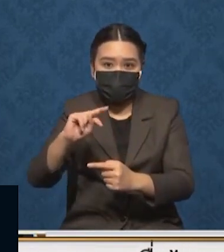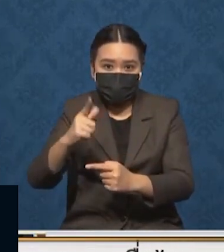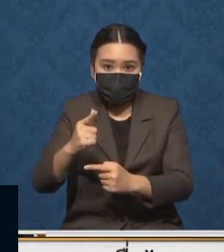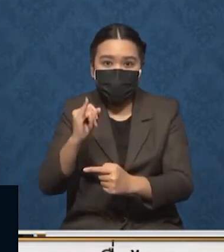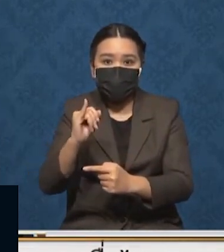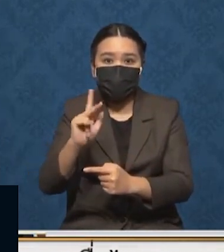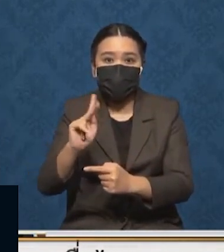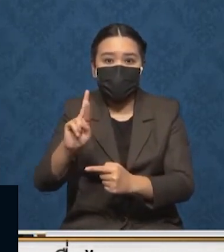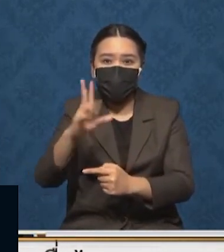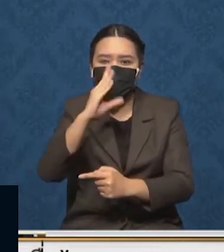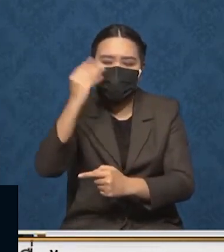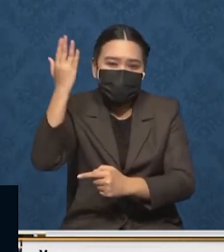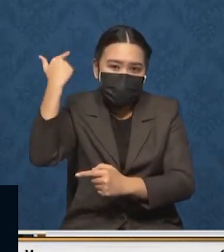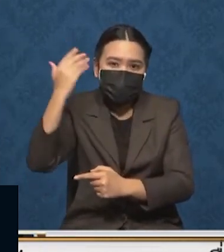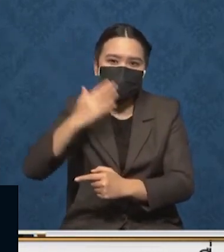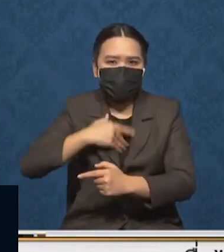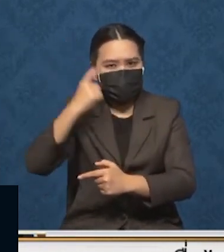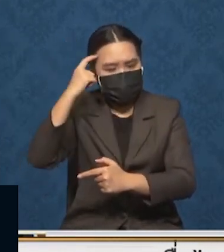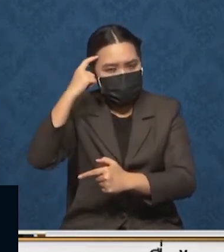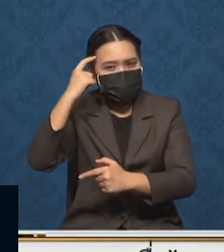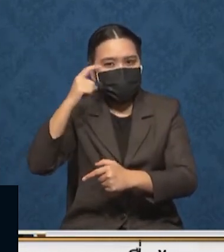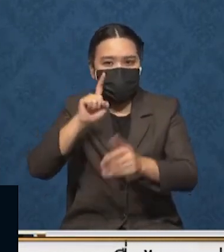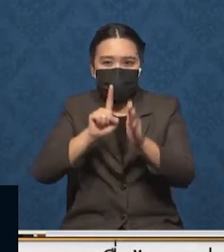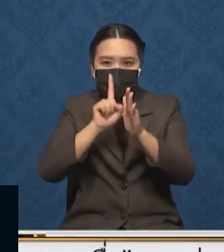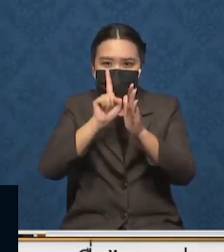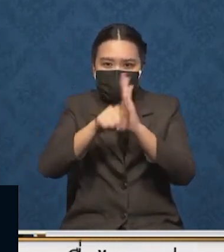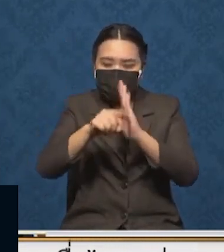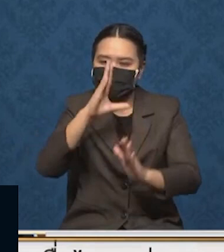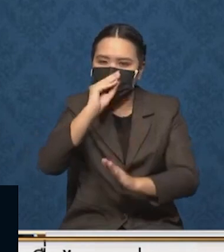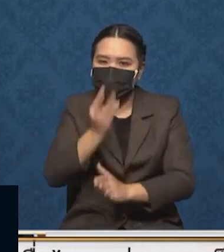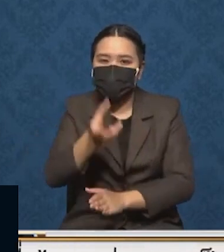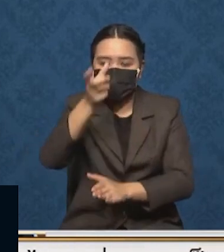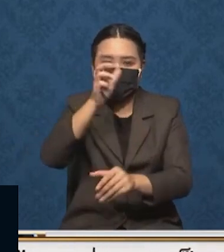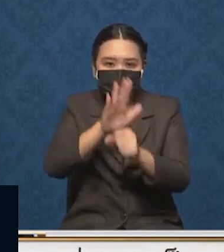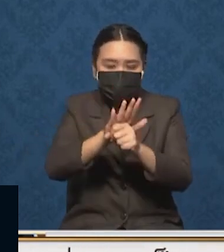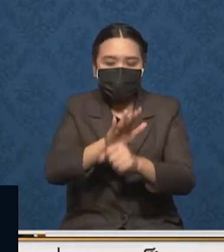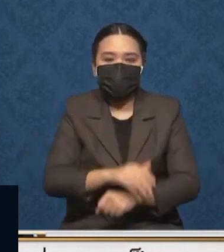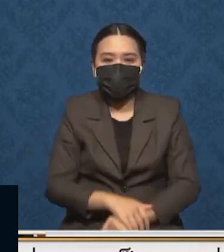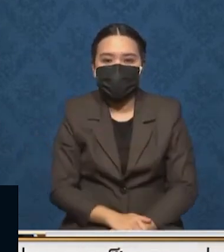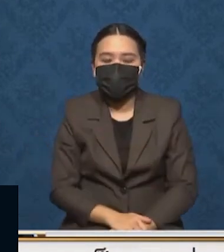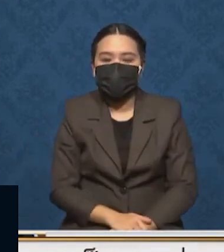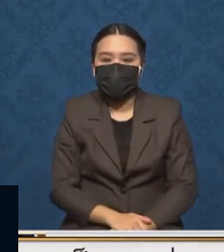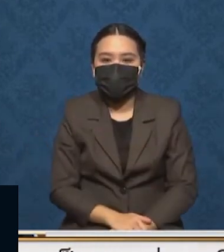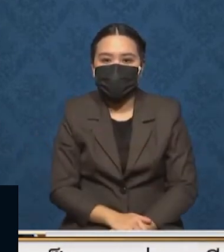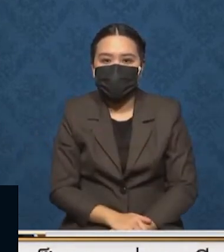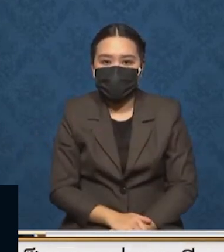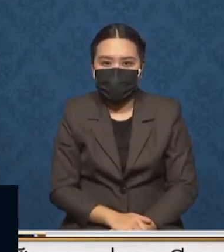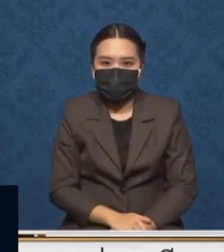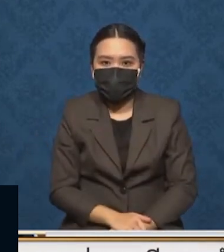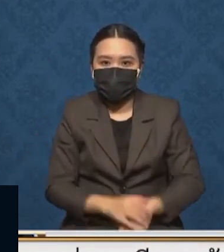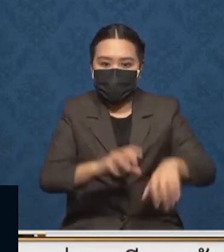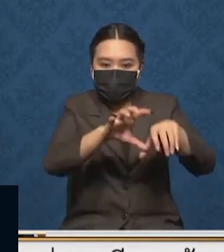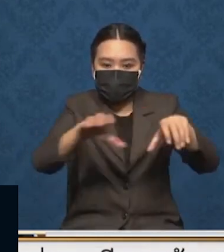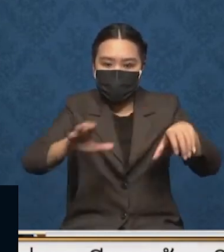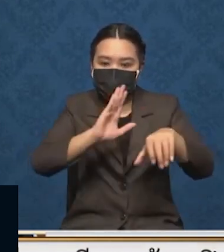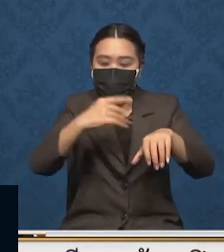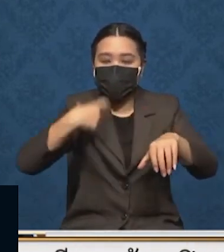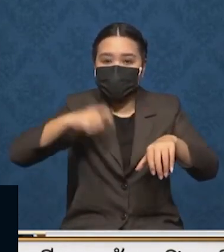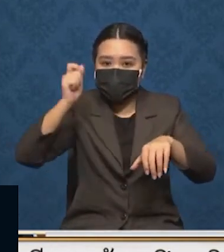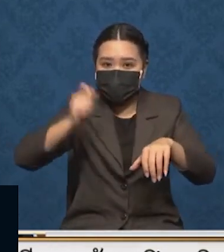ครู่ผมจะพยายามใช้เวลาที่กระชับกว่านั้นครับท่านประธานครับคำว่าหน่วยงานของศาลในมาตรา31